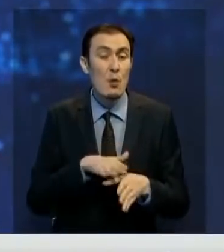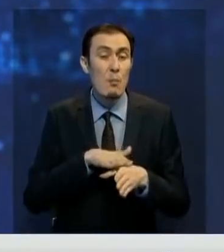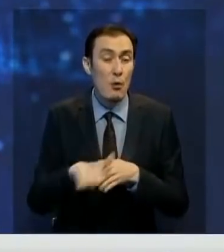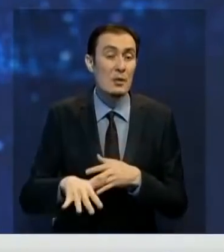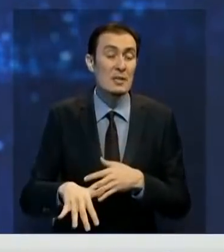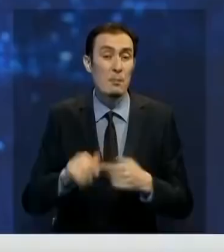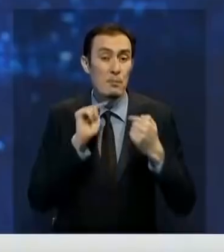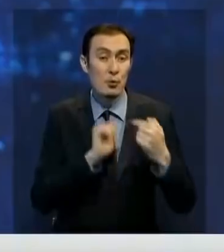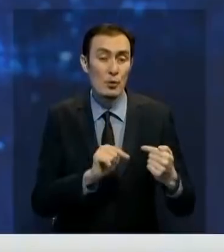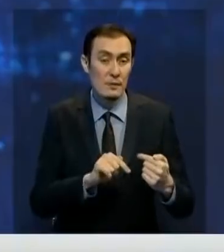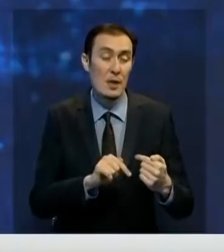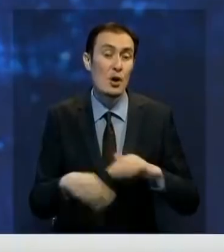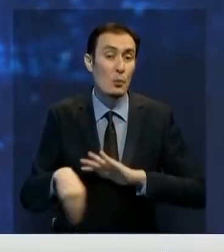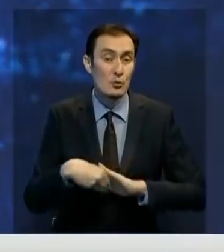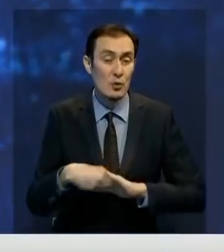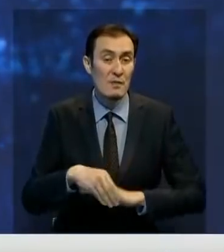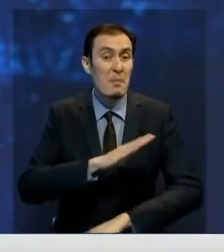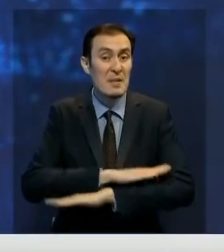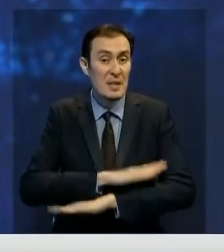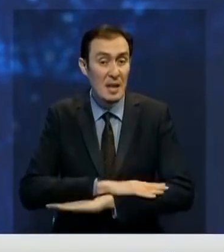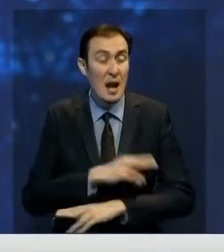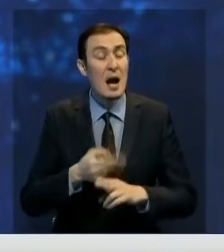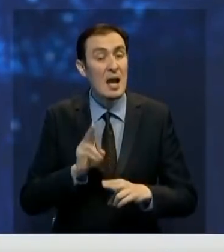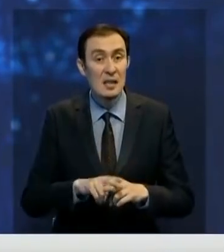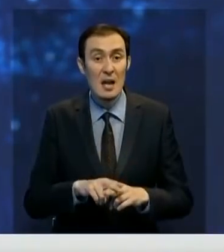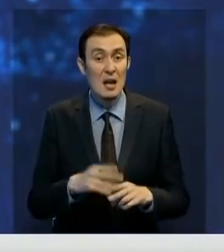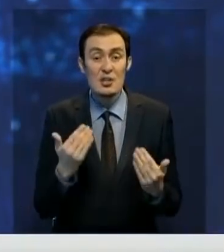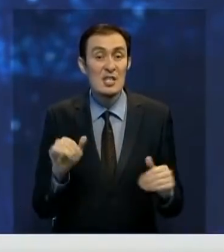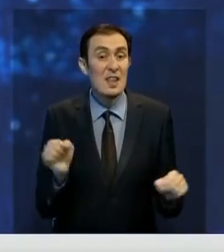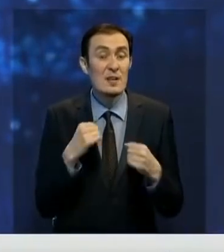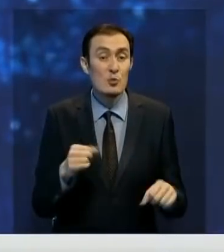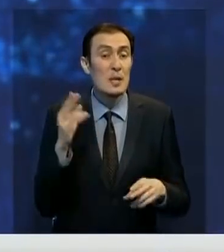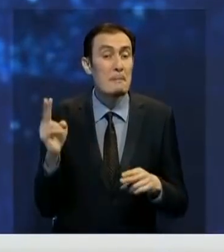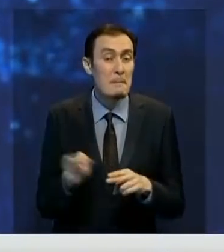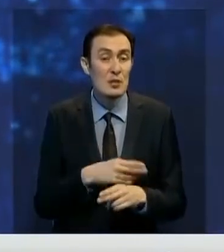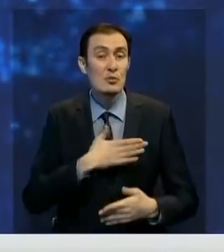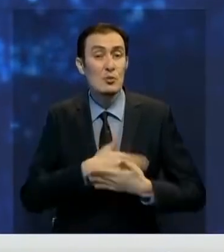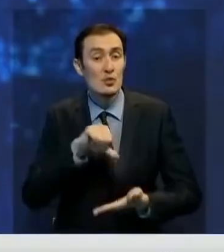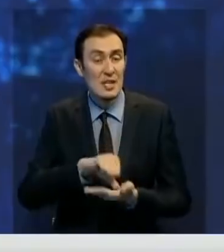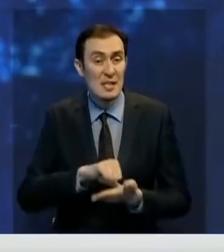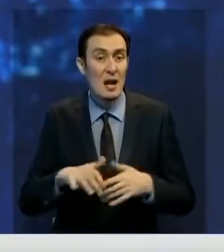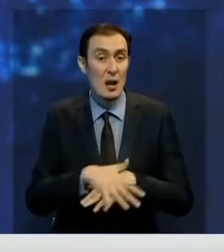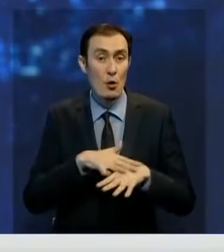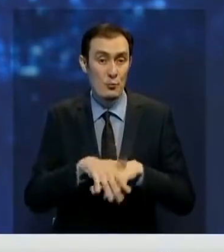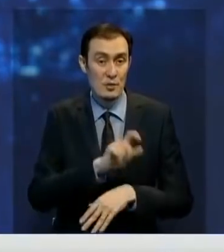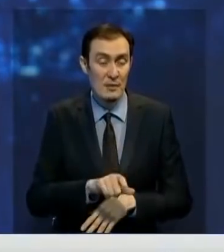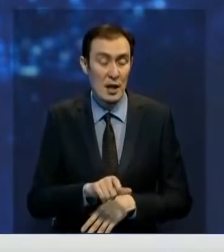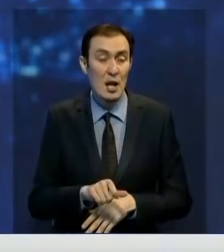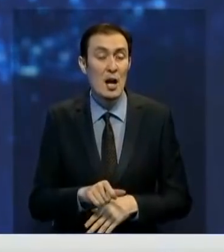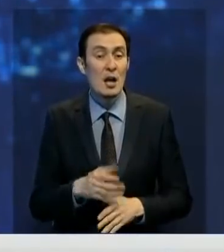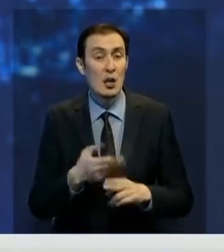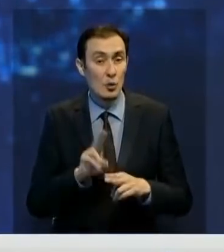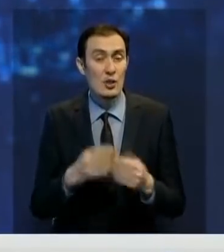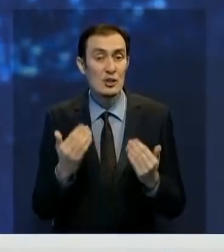неприятие гражданами коррупционного поведения а это невозможно без мобилизации гражданского общества неотъемлемой